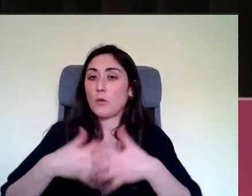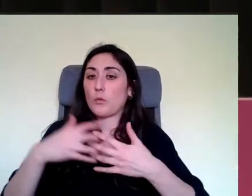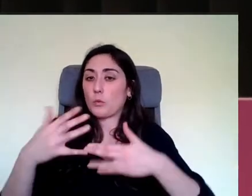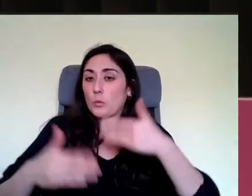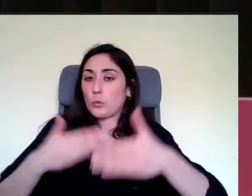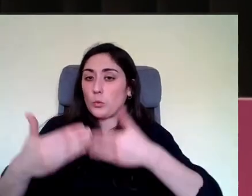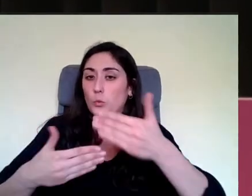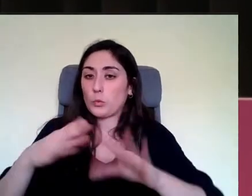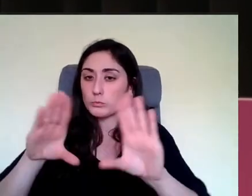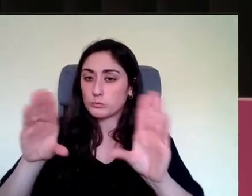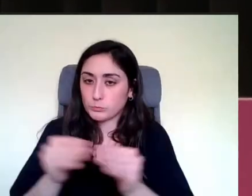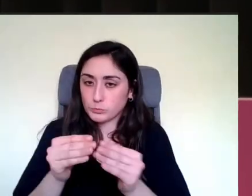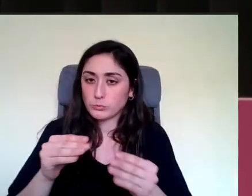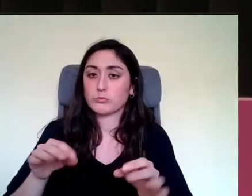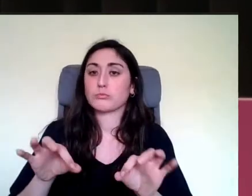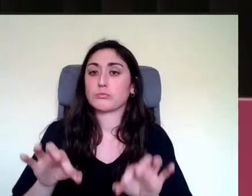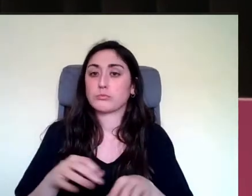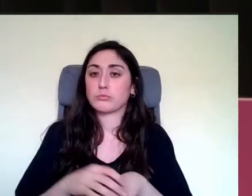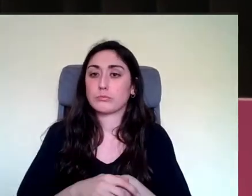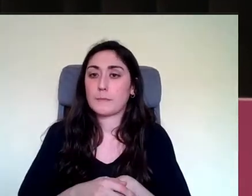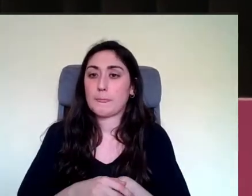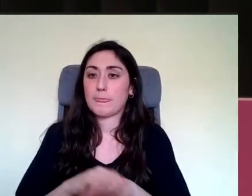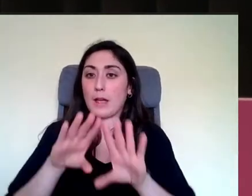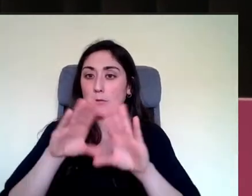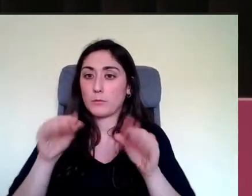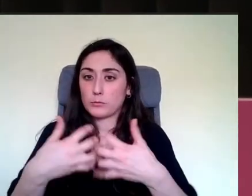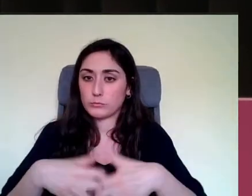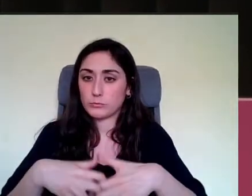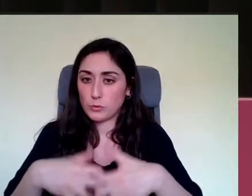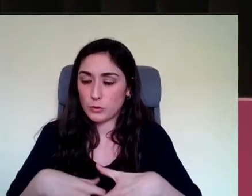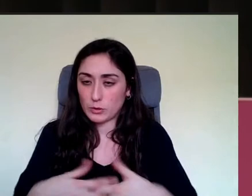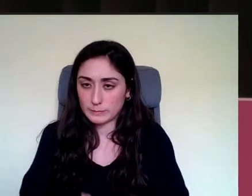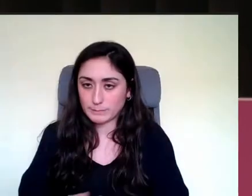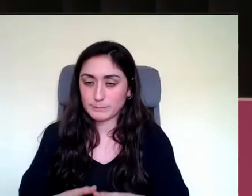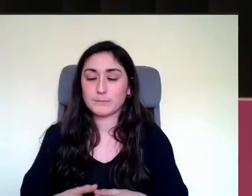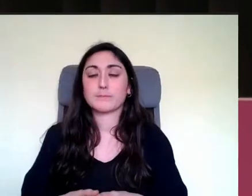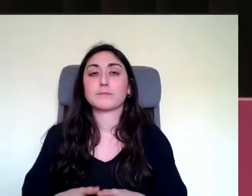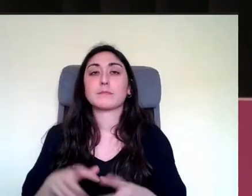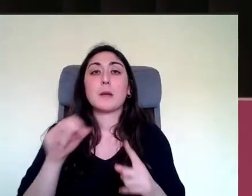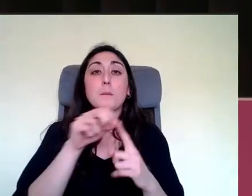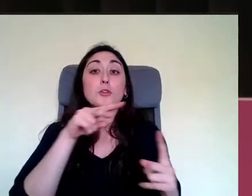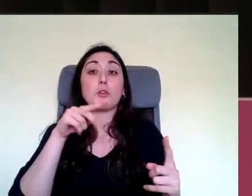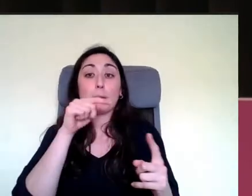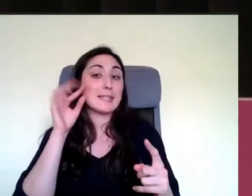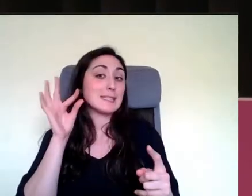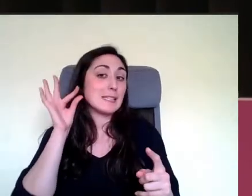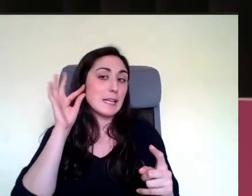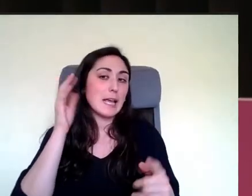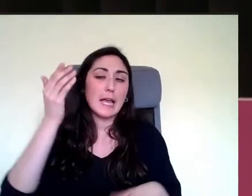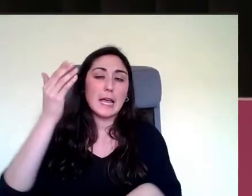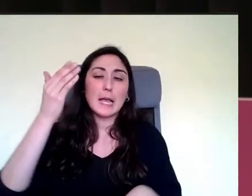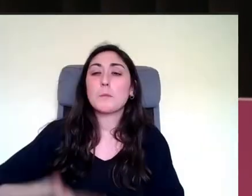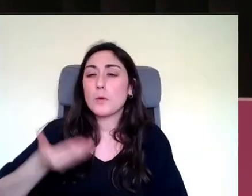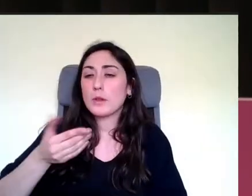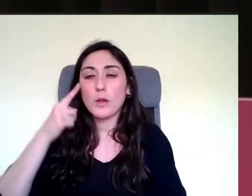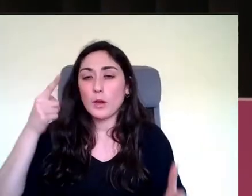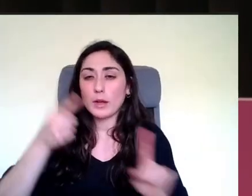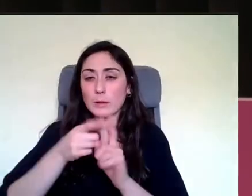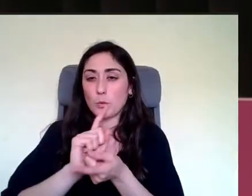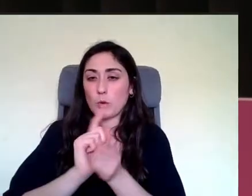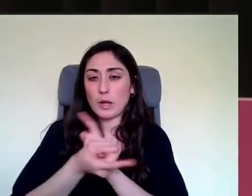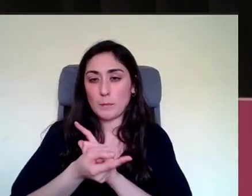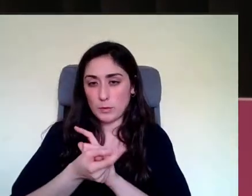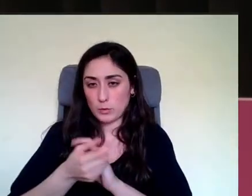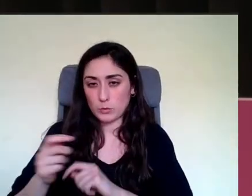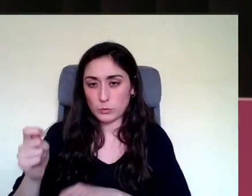objectius. La incorporació transversal de la perspectiva de gènere és imprescindible per aconseguir aquest canvi. La